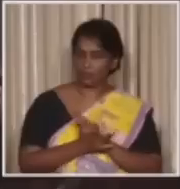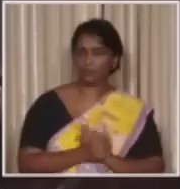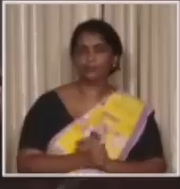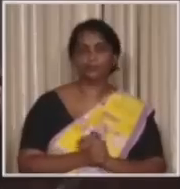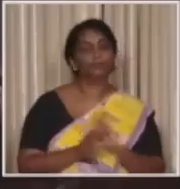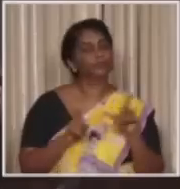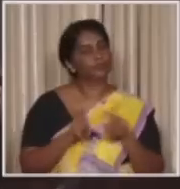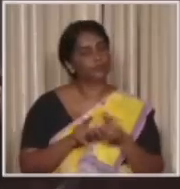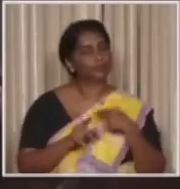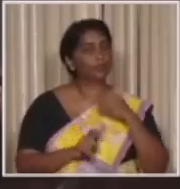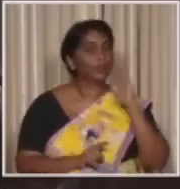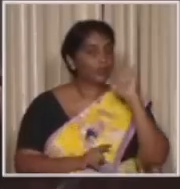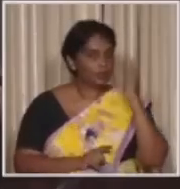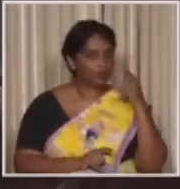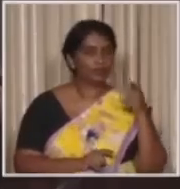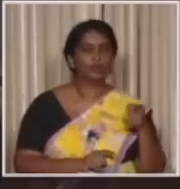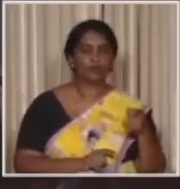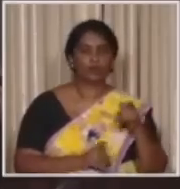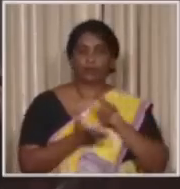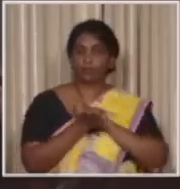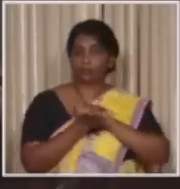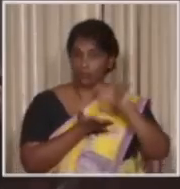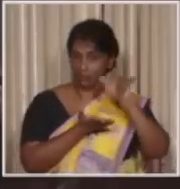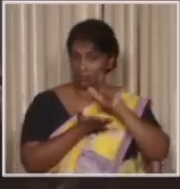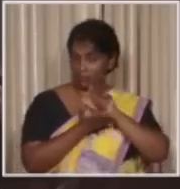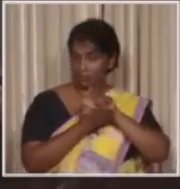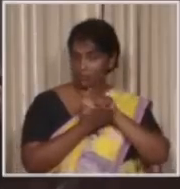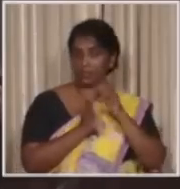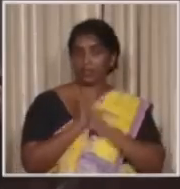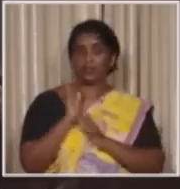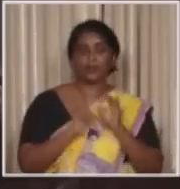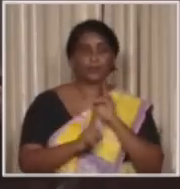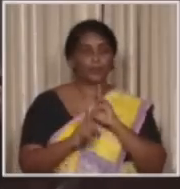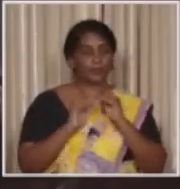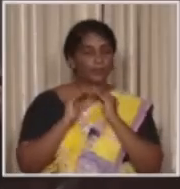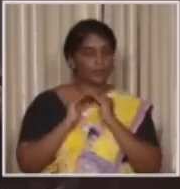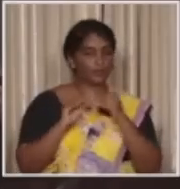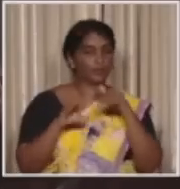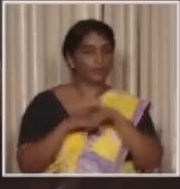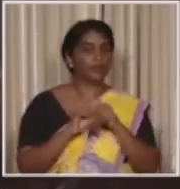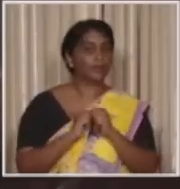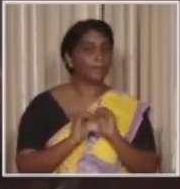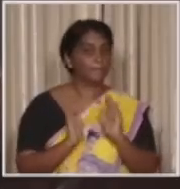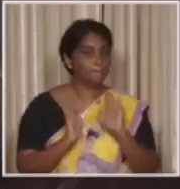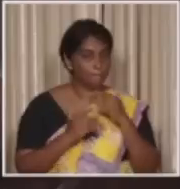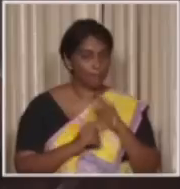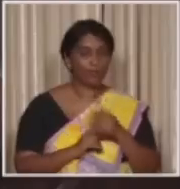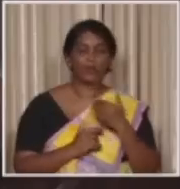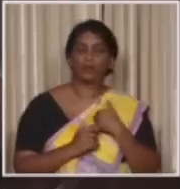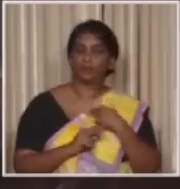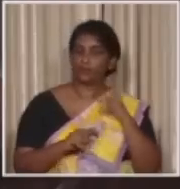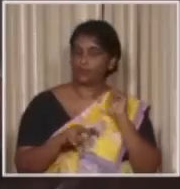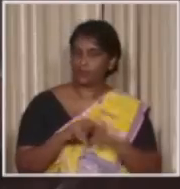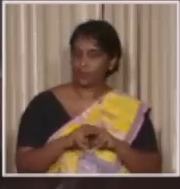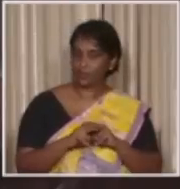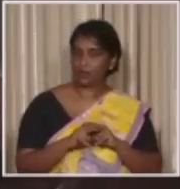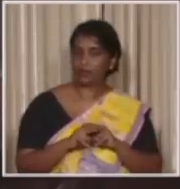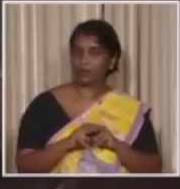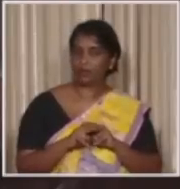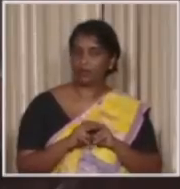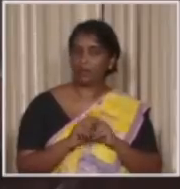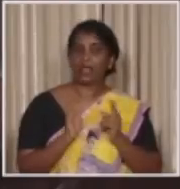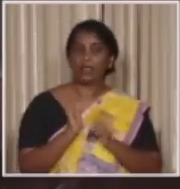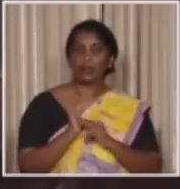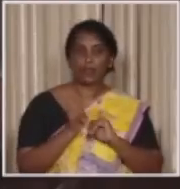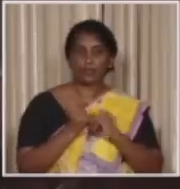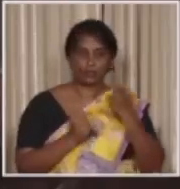ඒ වගේම විශේෂයෙන්ම ගුවන් සේවා අමාත්‍යාංශය ක්‍රියාත්මක කරන අපේ හිතවත්